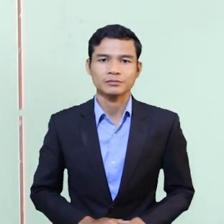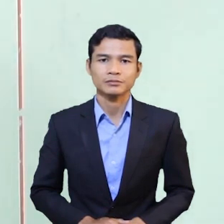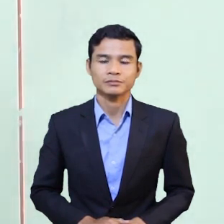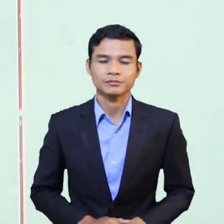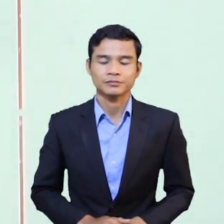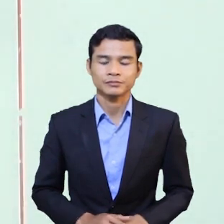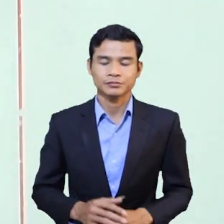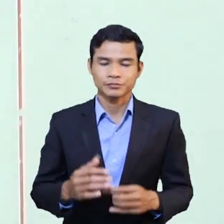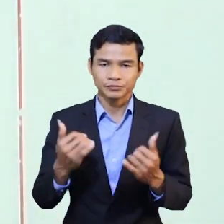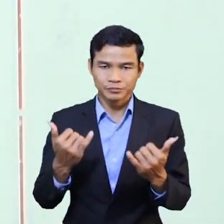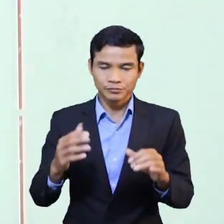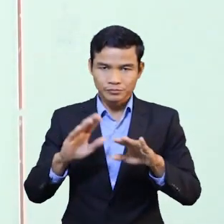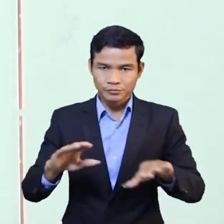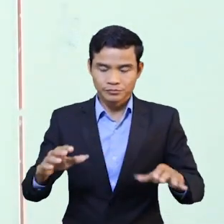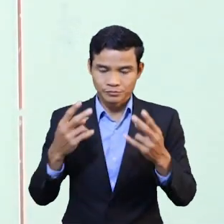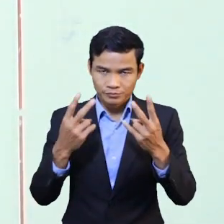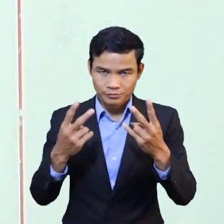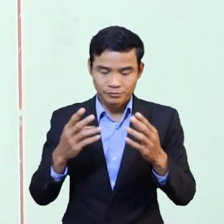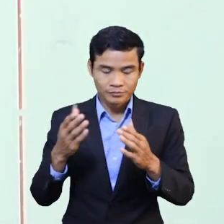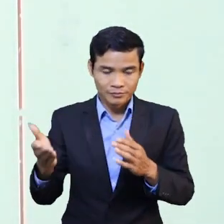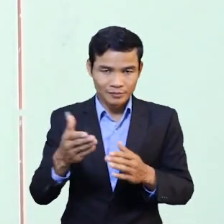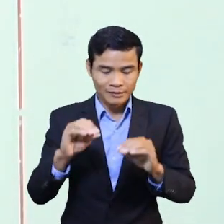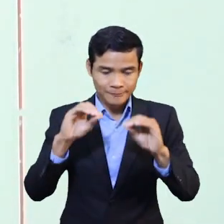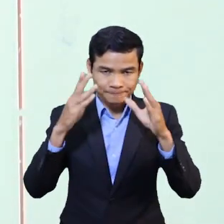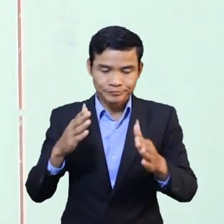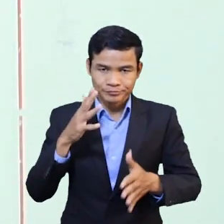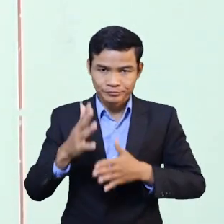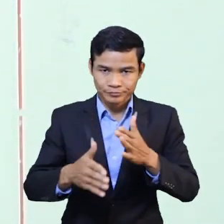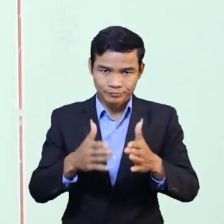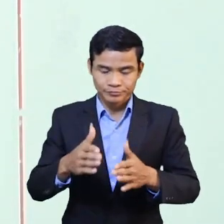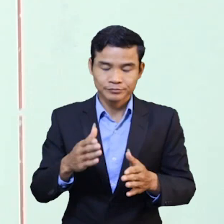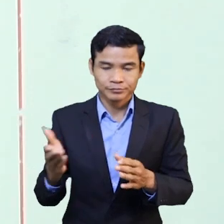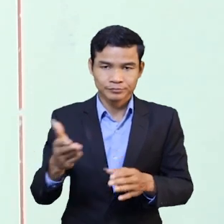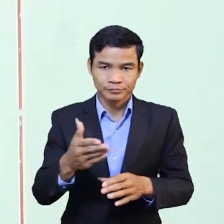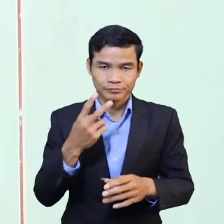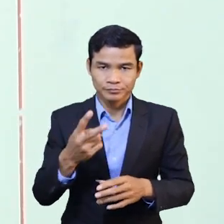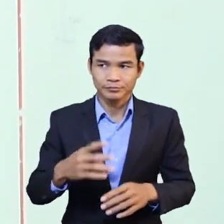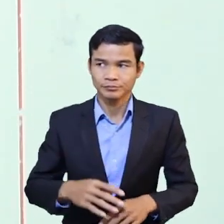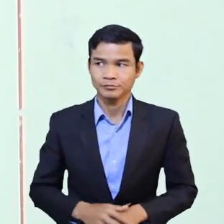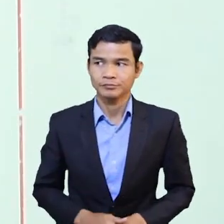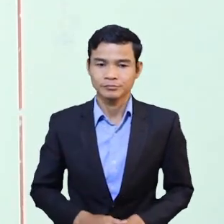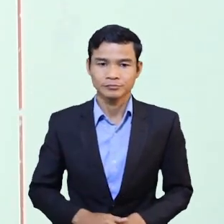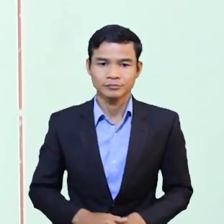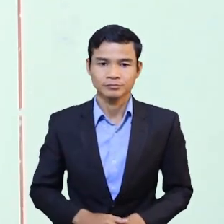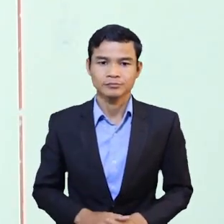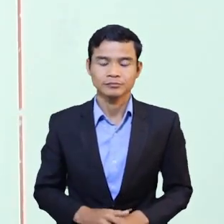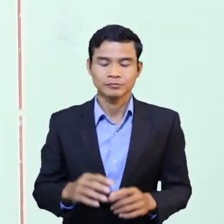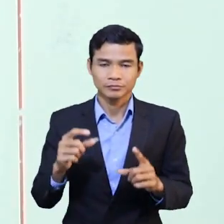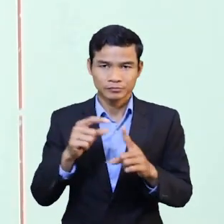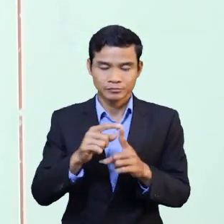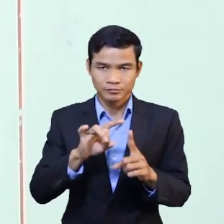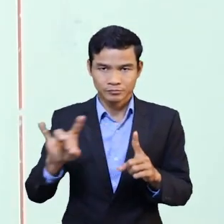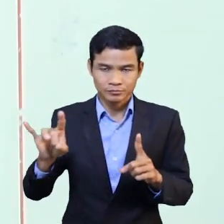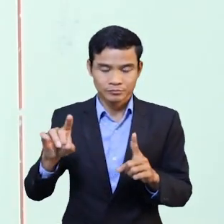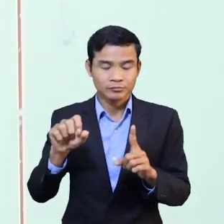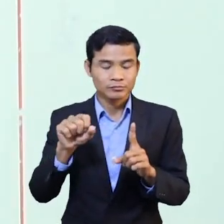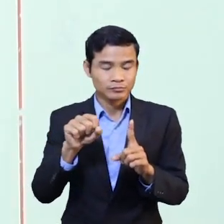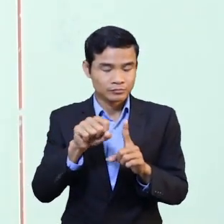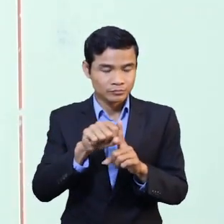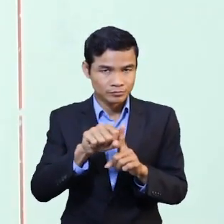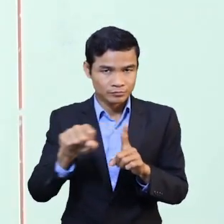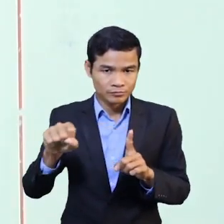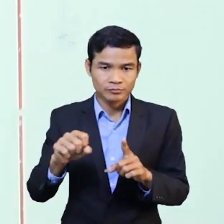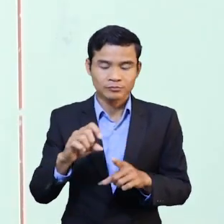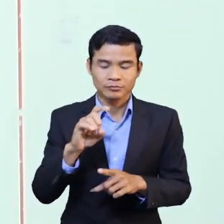จ้า ไอ้ แล้ว กวน ทั้ง อ๊อก นี่ จ้า กวน จํา สดับ เนี่ย ครู อ่าน แล้ว กวน สดับ นะ กวน นะ จ้า เจียง ตํารวด